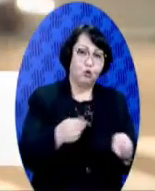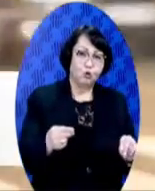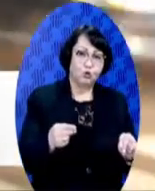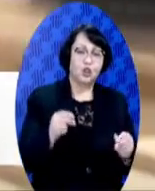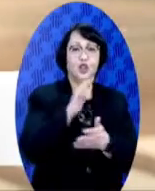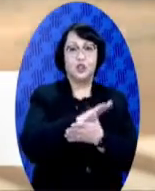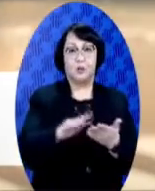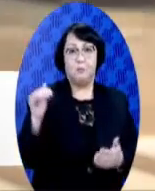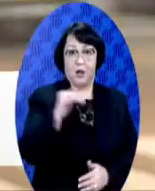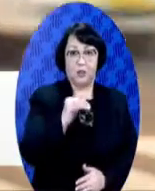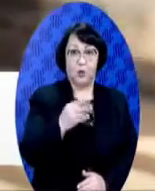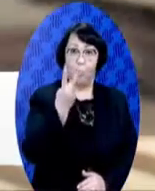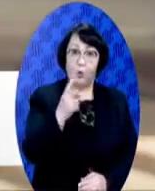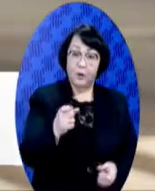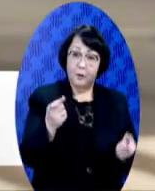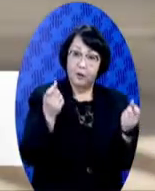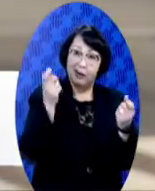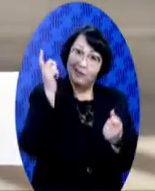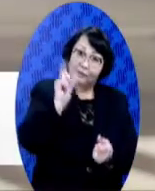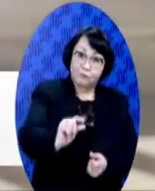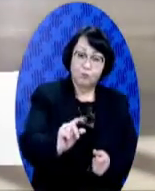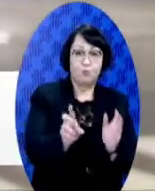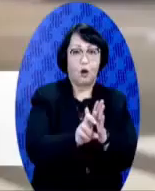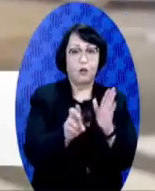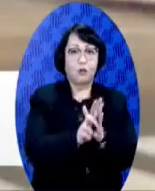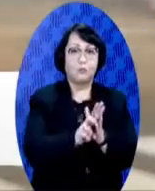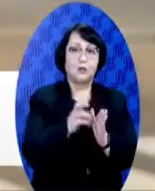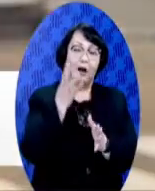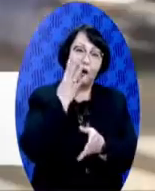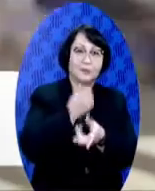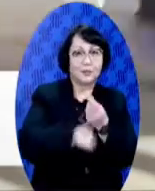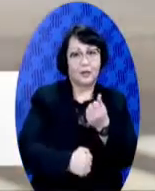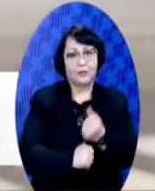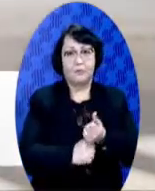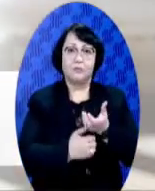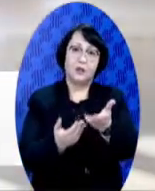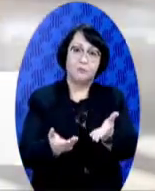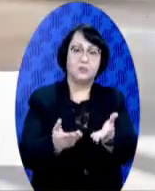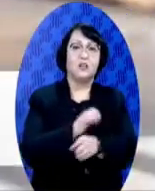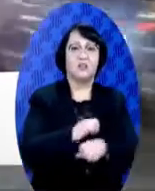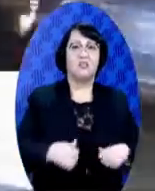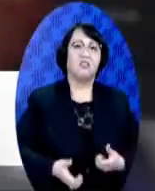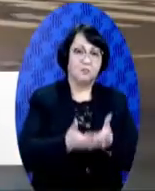машины үнэд тодорхой хэмжээний хөнгөлт үзүүлэх зэрэг олон арга хэмжээг авч ажиллаж байгаа юм аа.